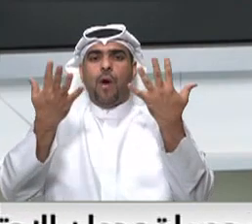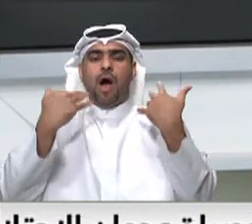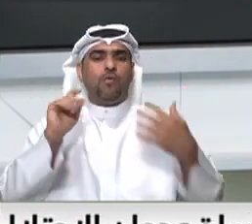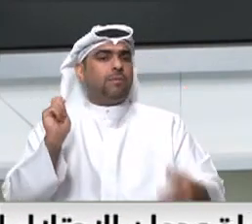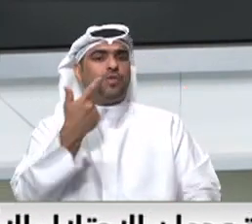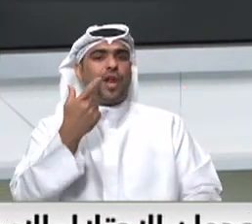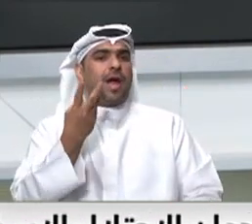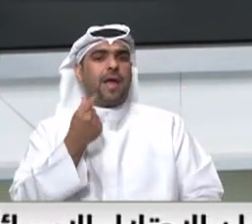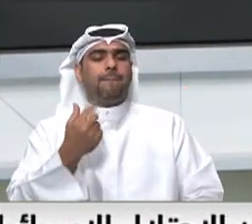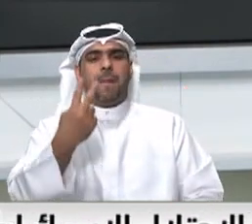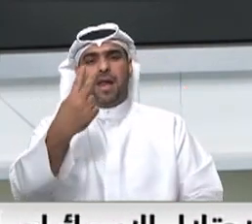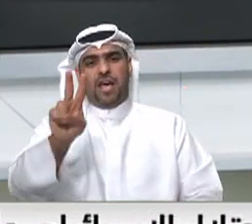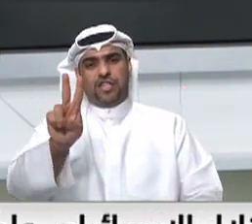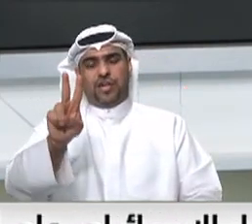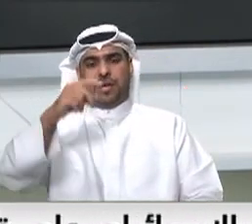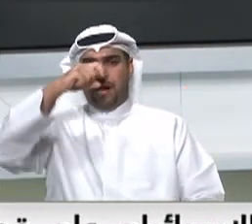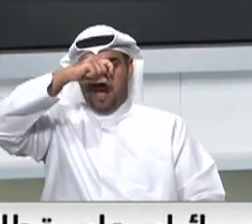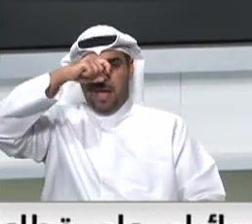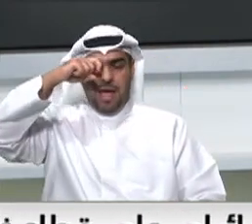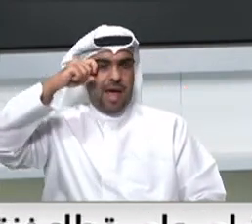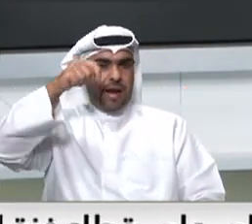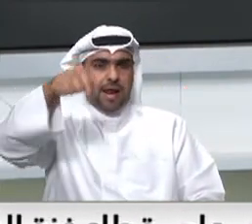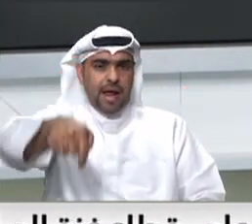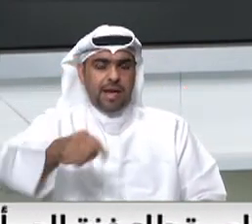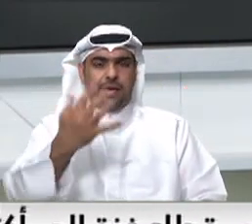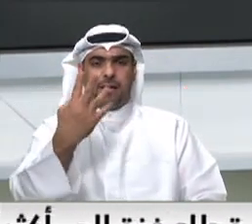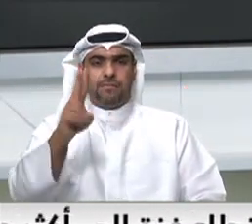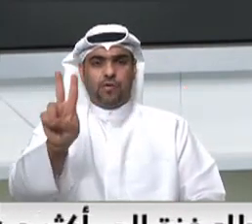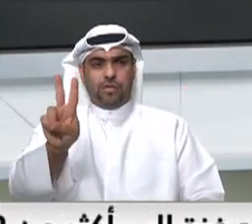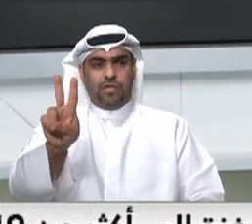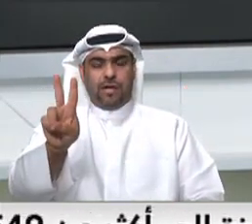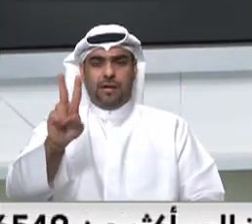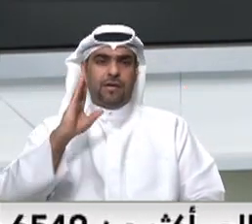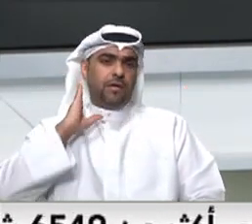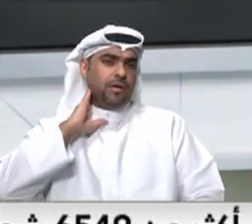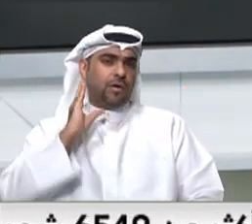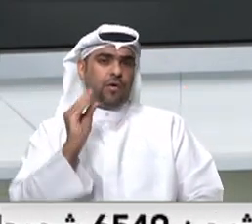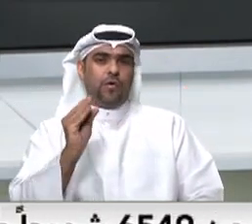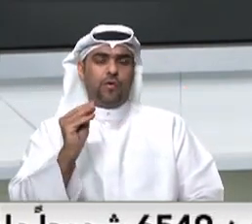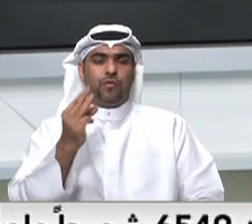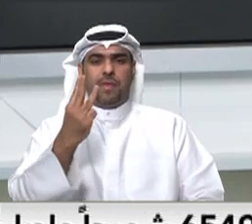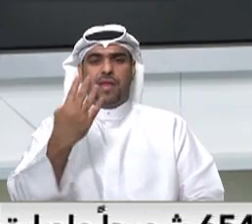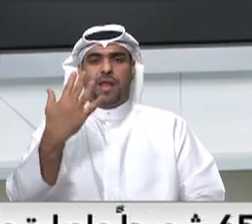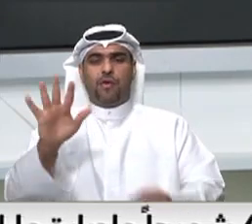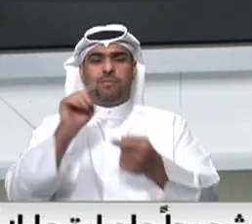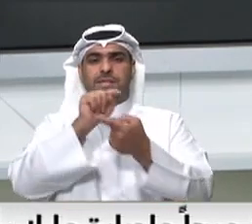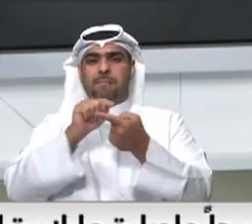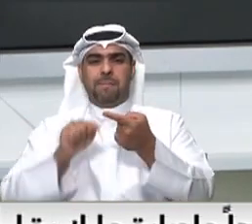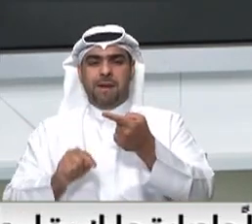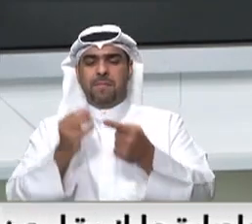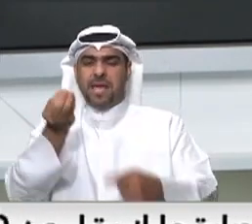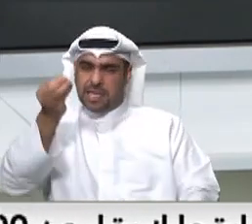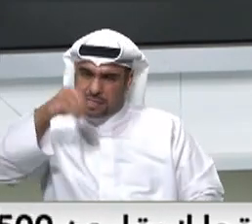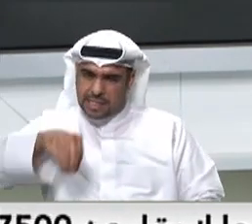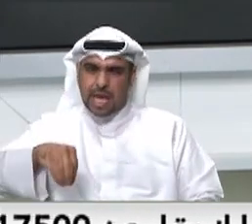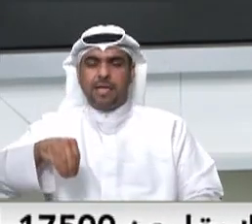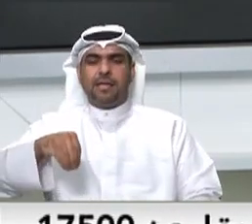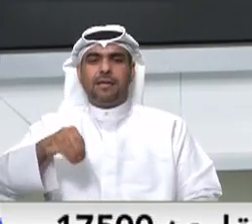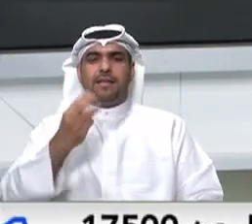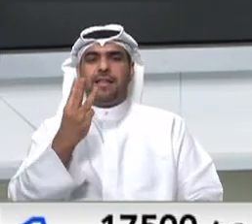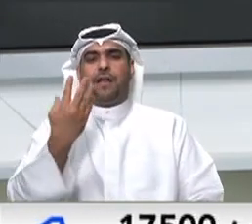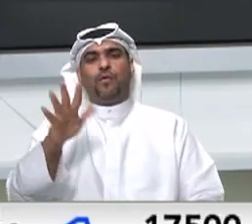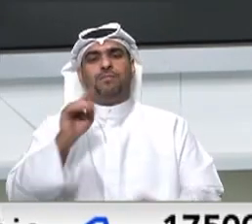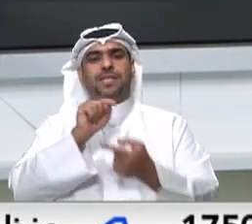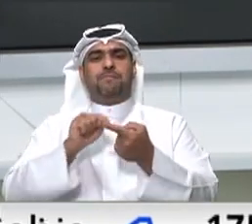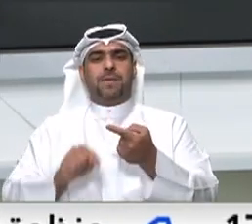م في الساعه درجه الحراره حاليا 25 درجه مئويه الرطوبه النسبيه نوعا ما مرتفعه الى 53% اما